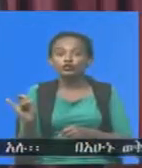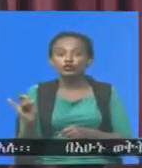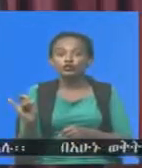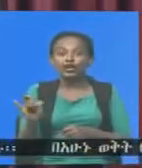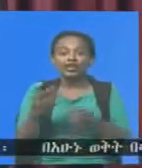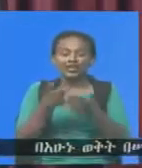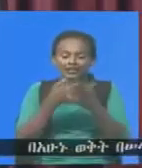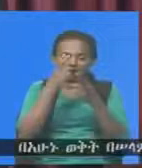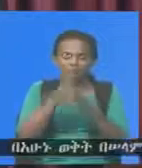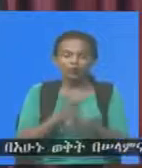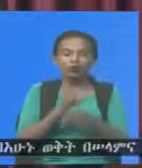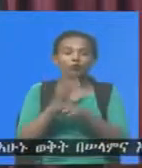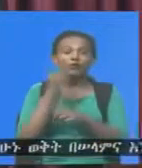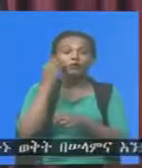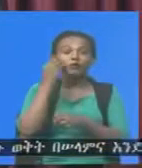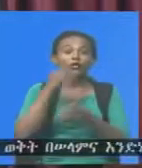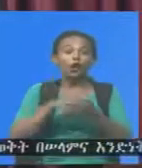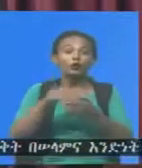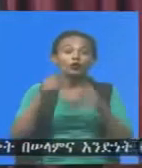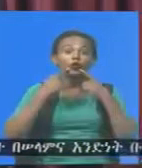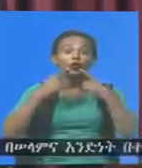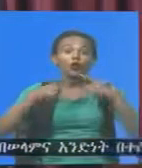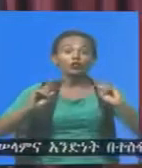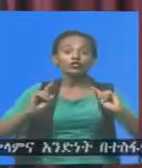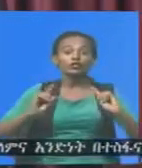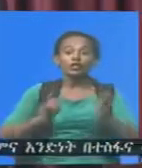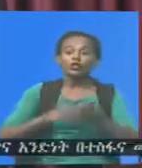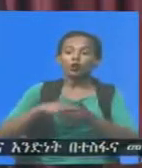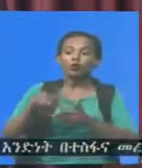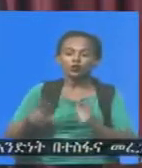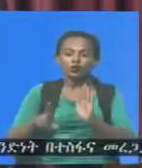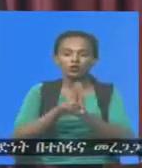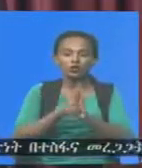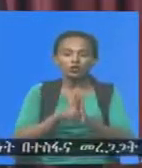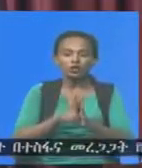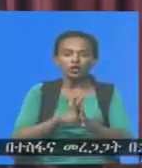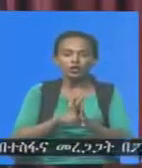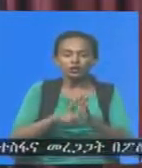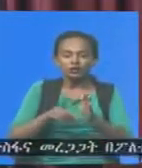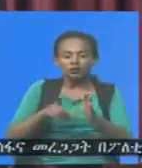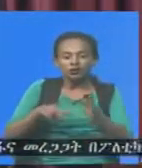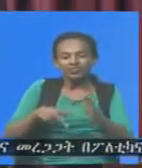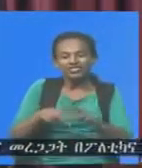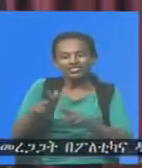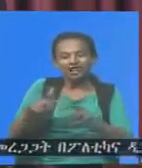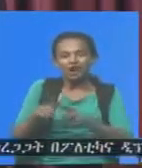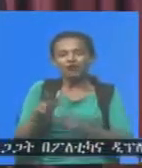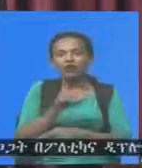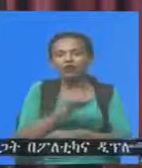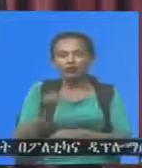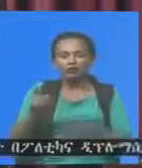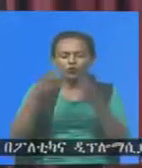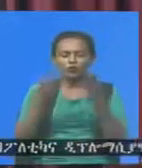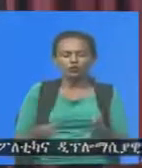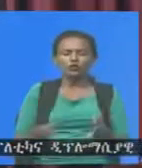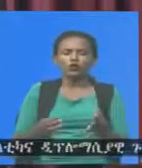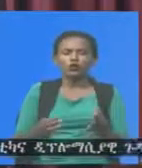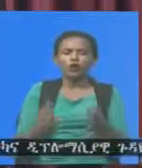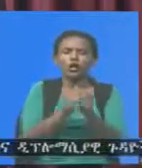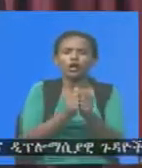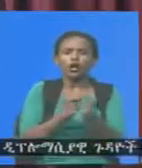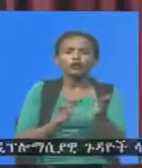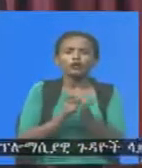የተከበረው ምክር ቤት ያወጣውን አዋጅ ያወጣውን ህግ ለመሻረፍ አይደለም። ወሰንኩ በጋራ ዲሞክራሲውን